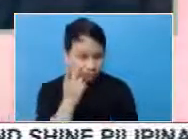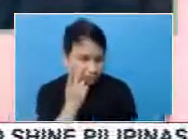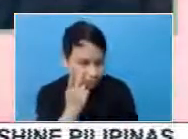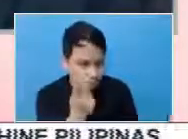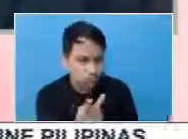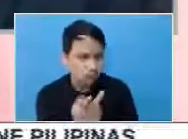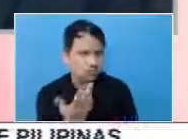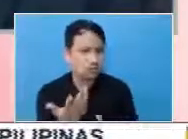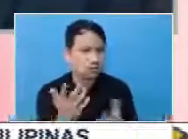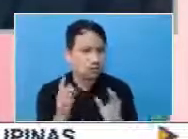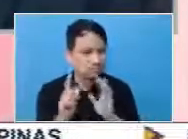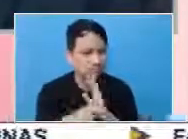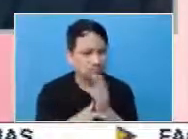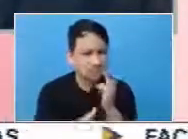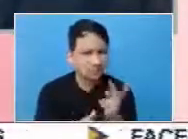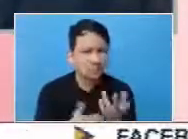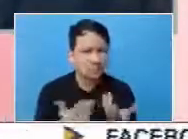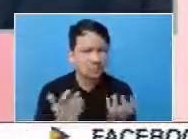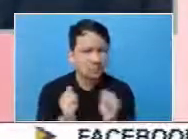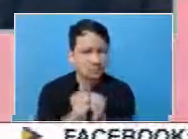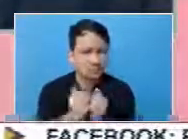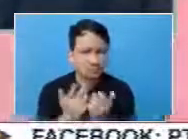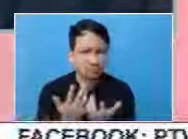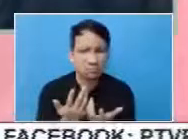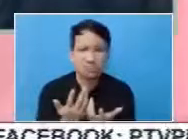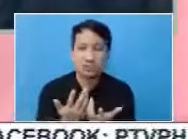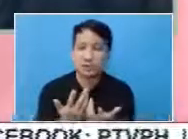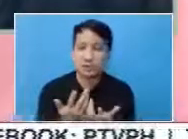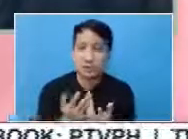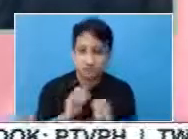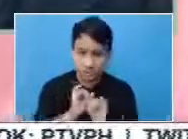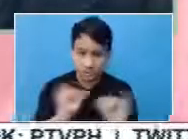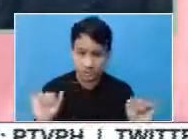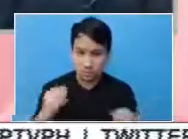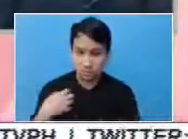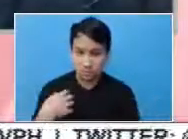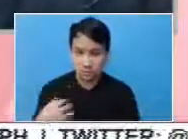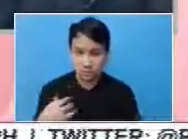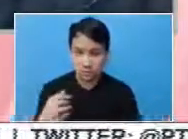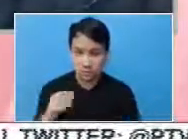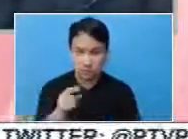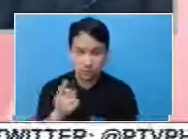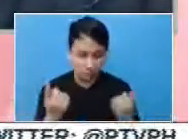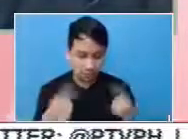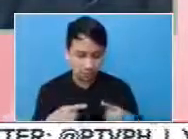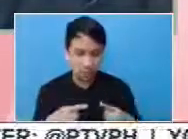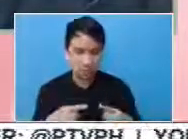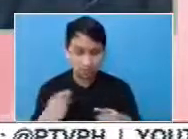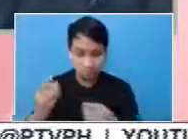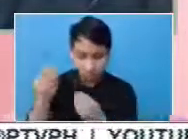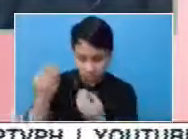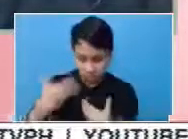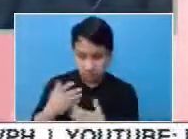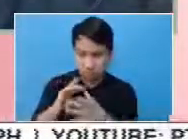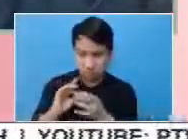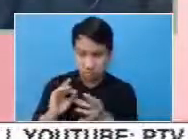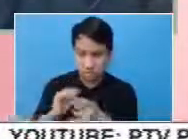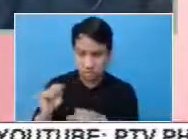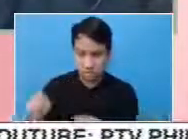Bukod siyempre sa lasing siya, ano ba ang na-trigger? Bakit kailangan niya magpaputok at mamaril ng kapwa niya, pulis?